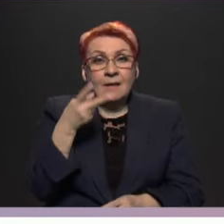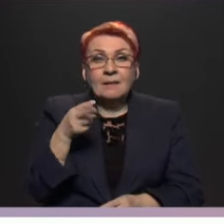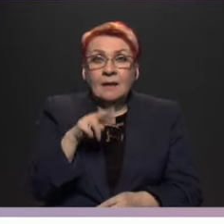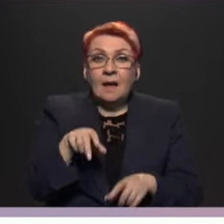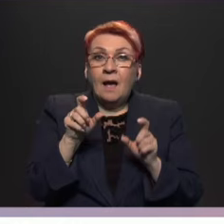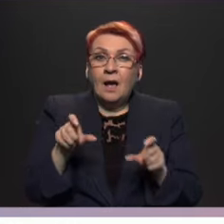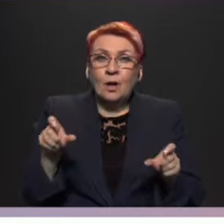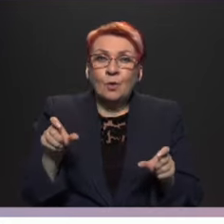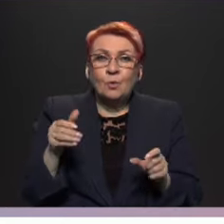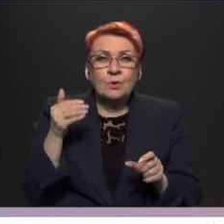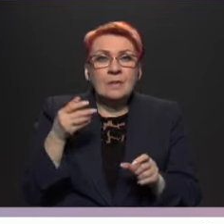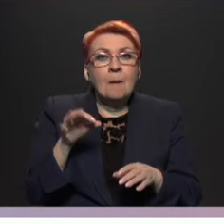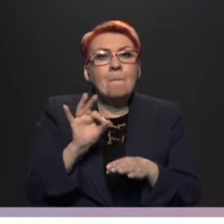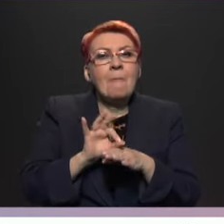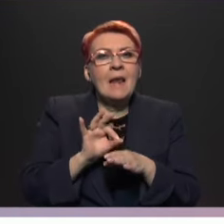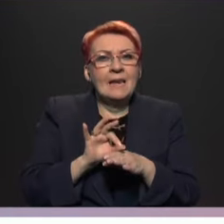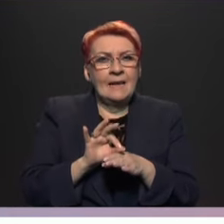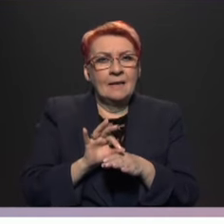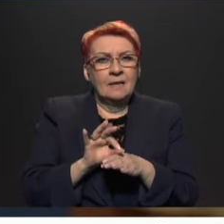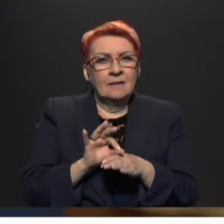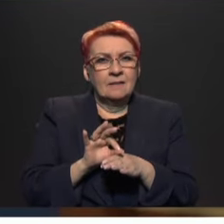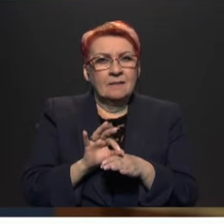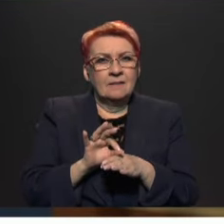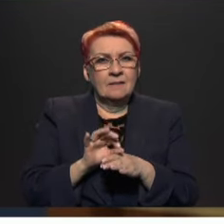людей больных.